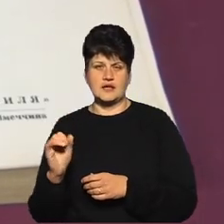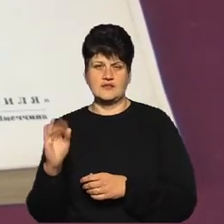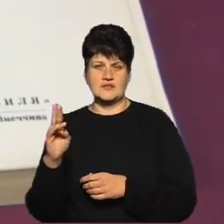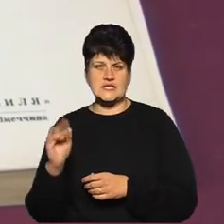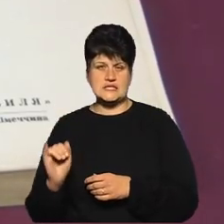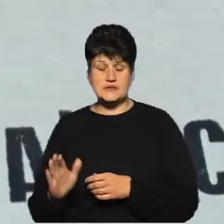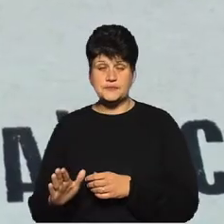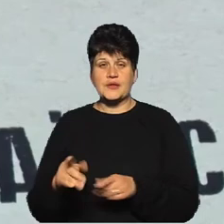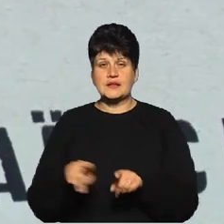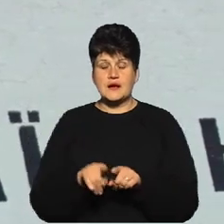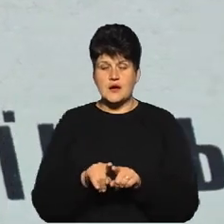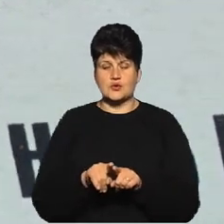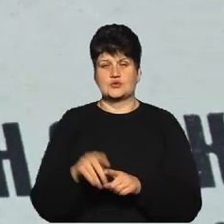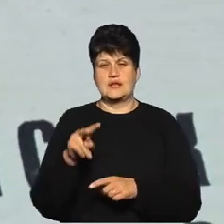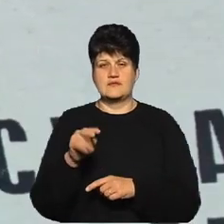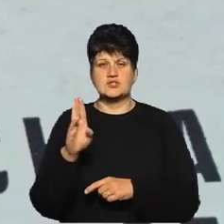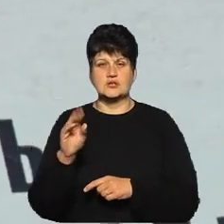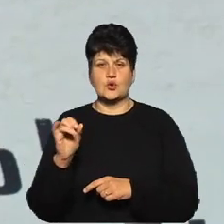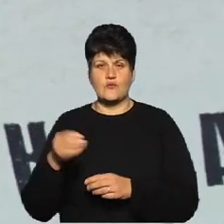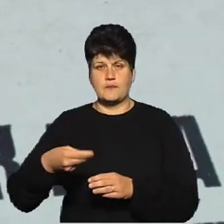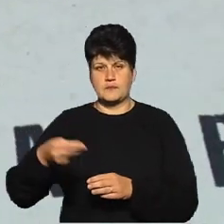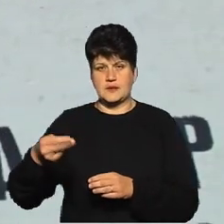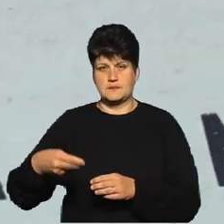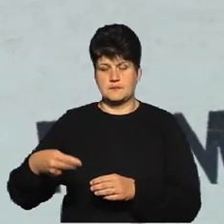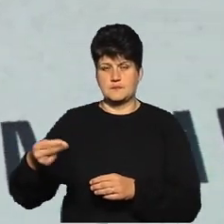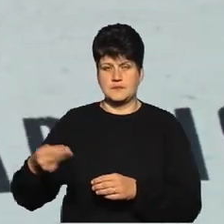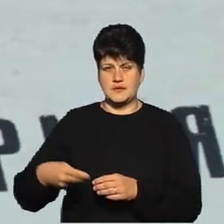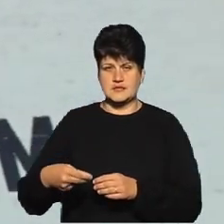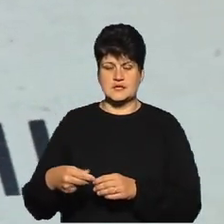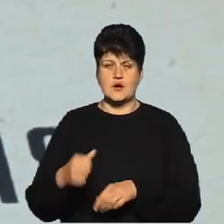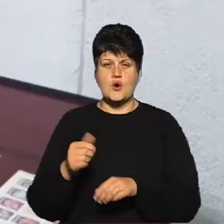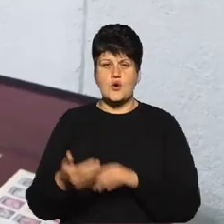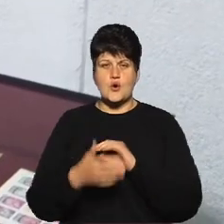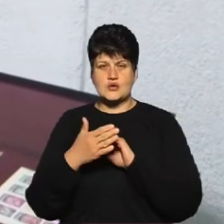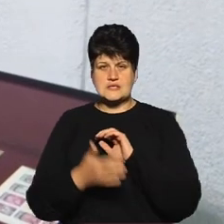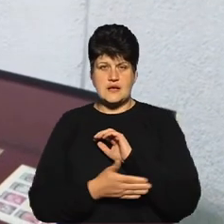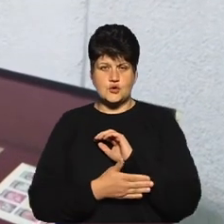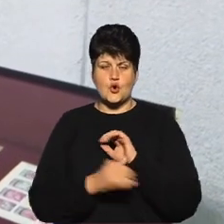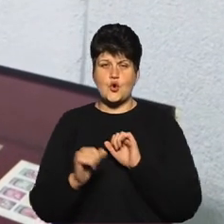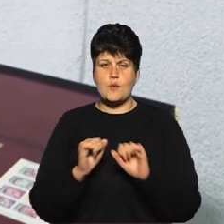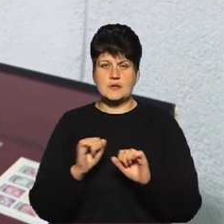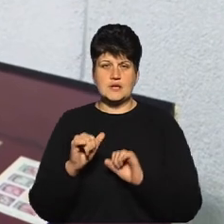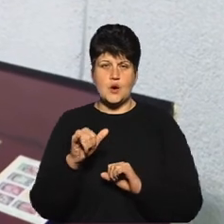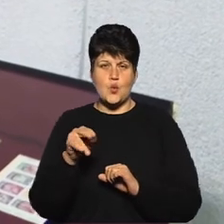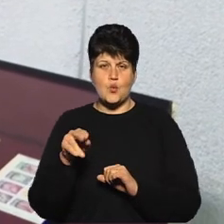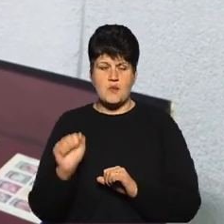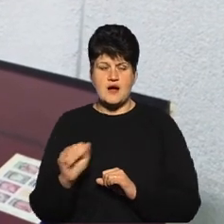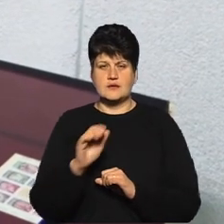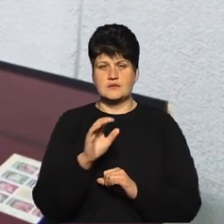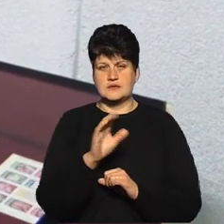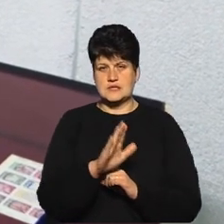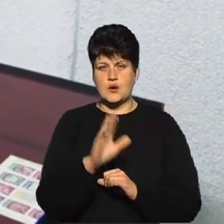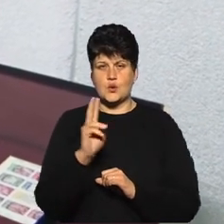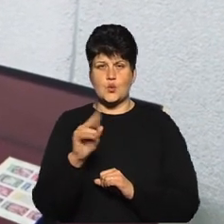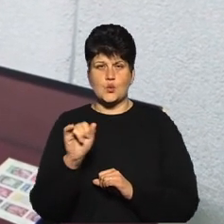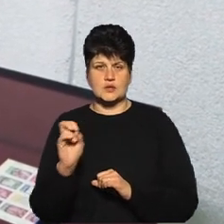Зокрема, книжка Лева Шанковського підписана рукою останнього командира УПА Василя Кука. Власне, також на цій виставці представлені унікальні